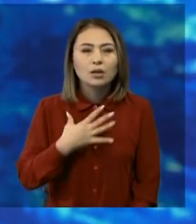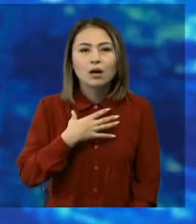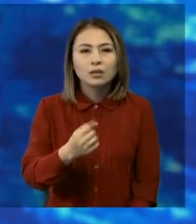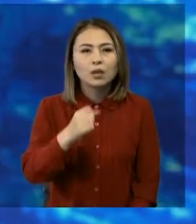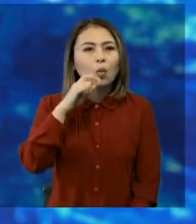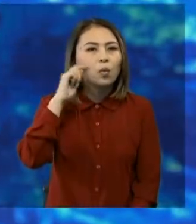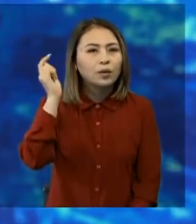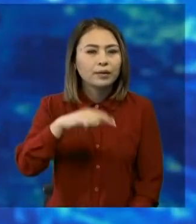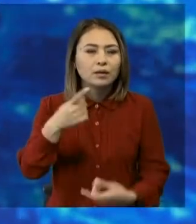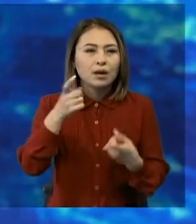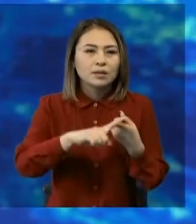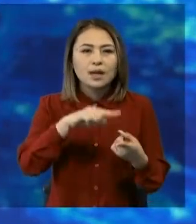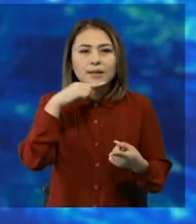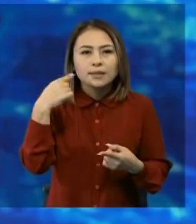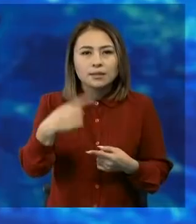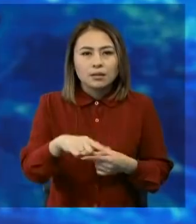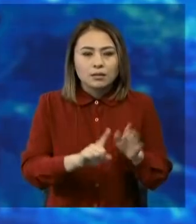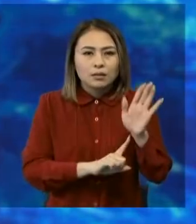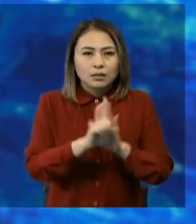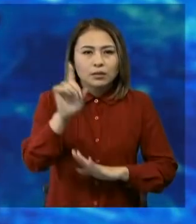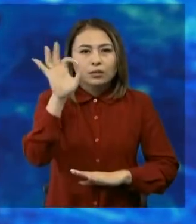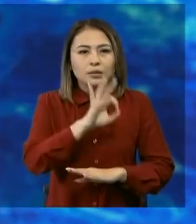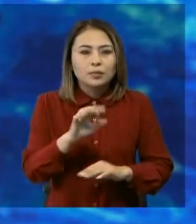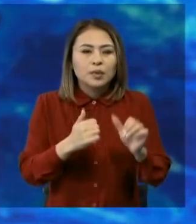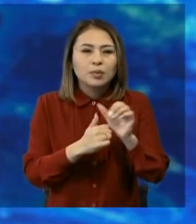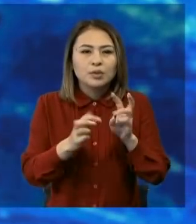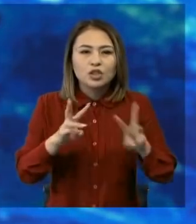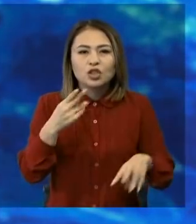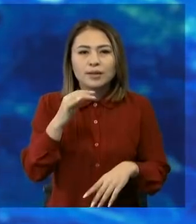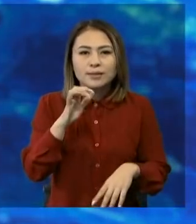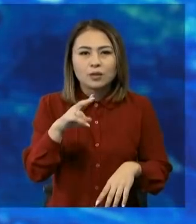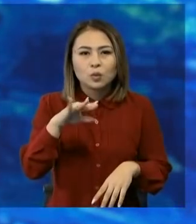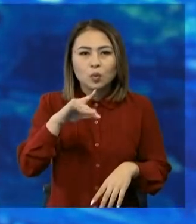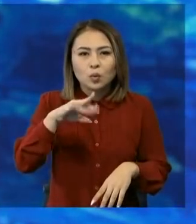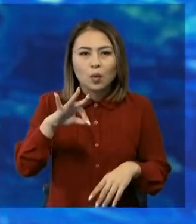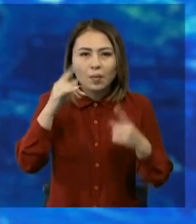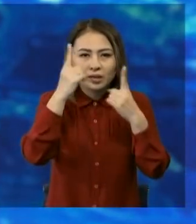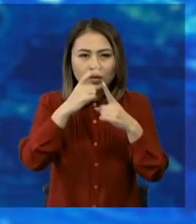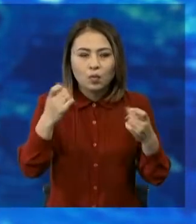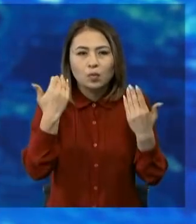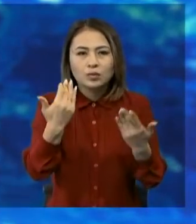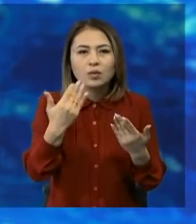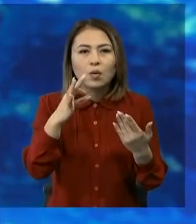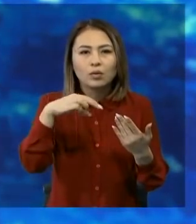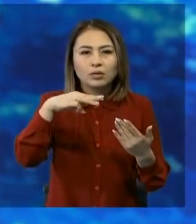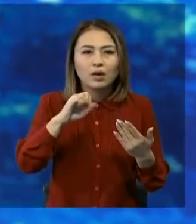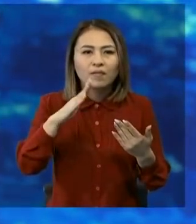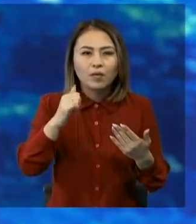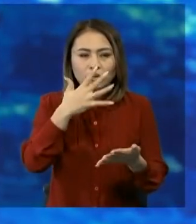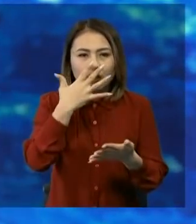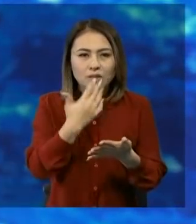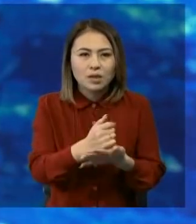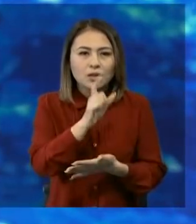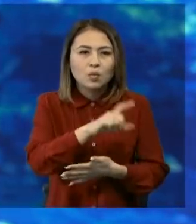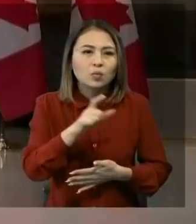Канада Украинаға қатысты Ресейге санкция салды. Бұл туралы осы елдің премьер-министрі Жастин Трюдо мәлімдеді. Оған сай Оттава